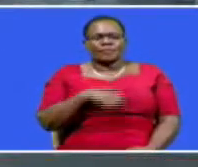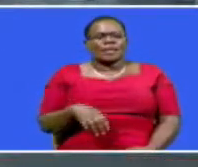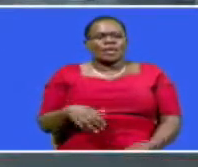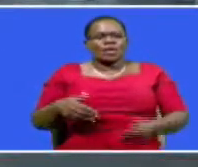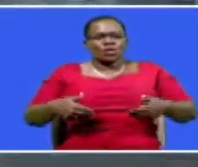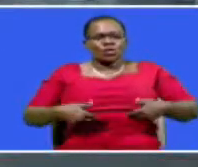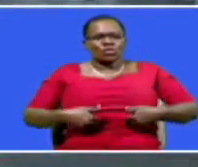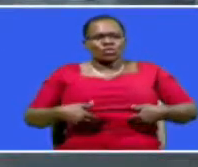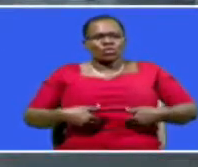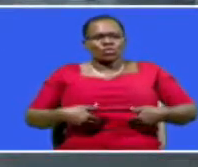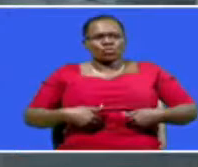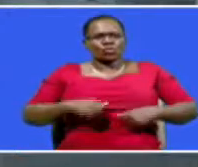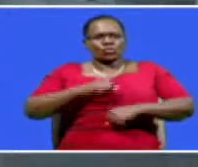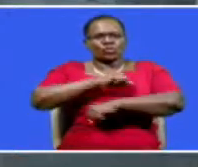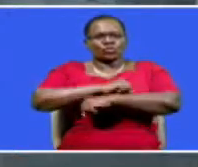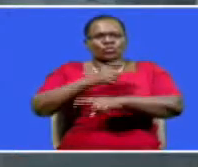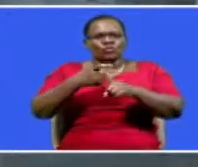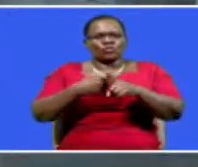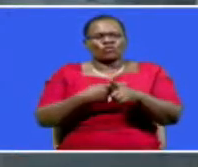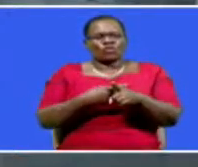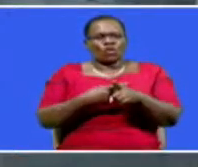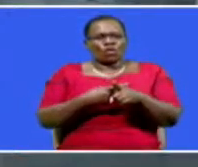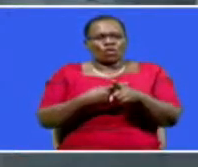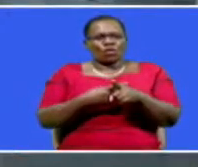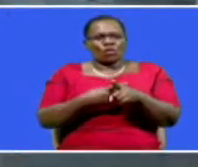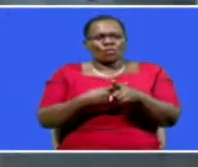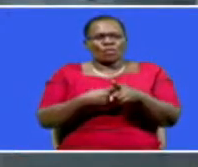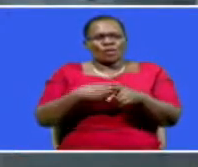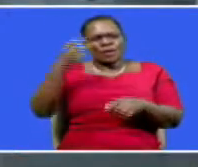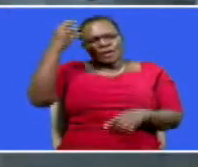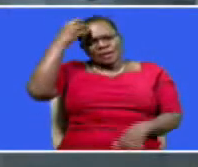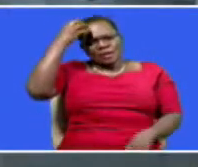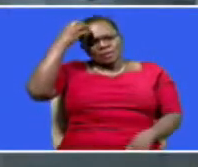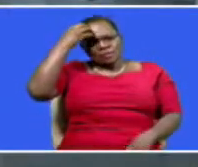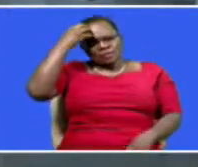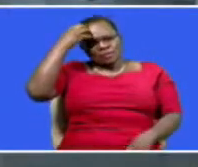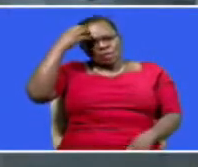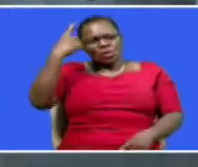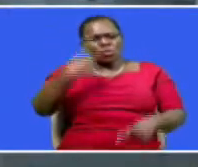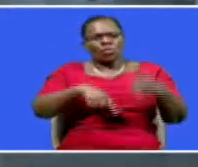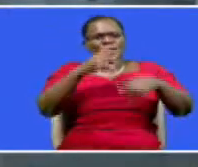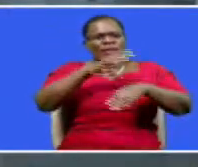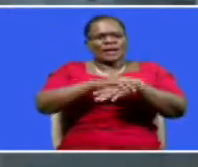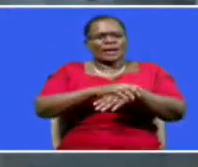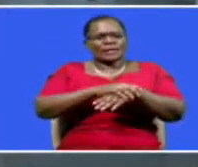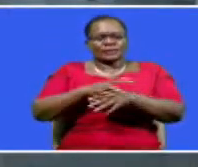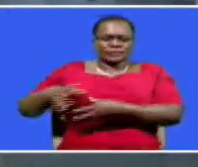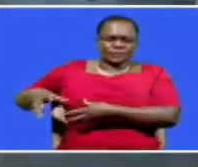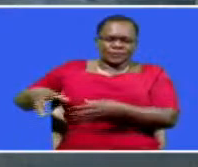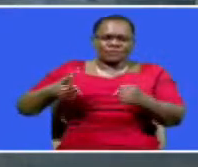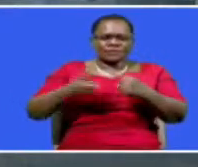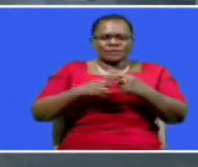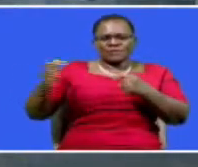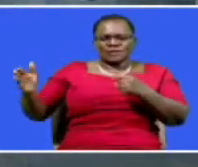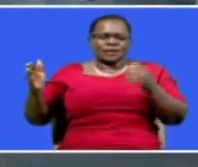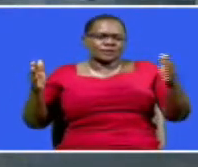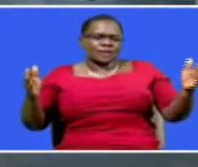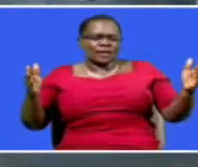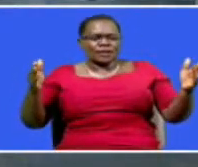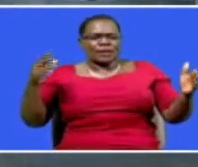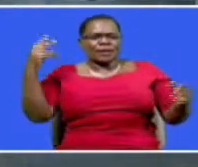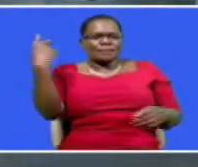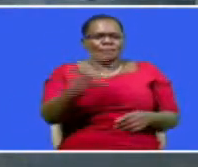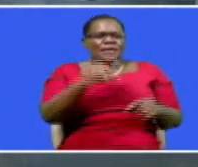Vijana wa shule ya Bwake kutoka kaunti ya Transnzoia ndio mabingwa wapya wa raga ya wachezaji saba kila upande baada ya